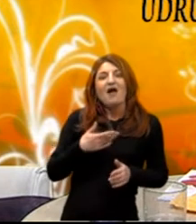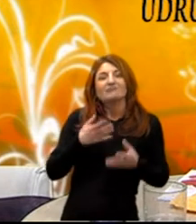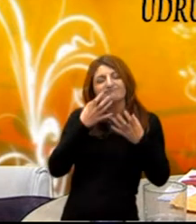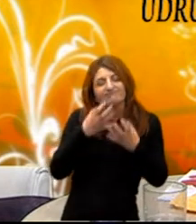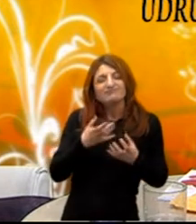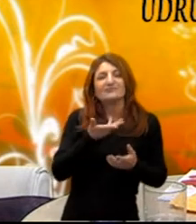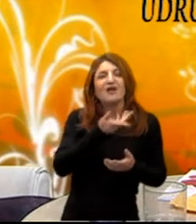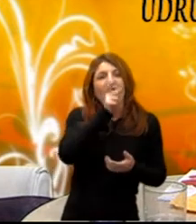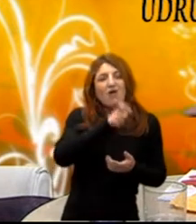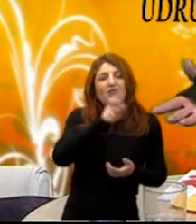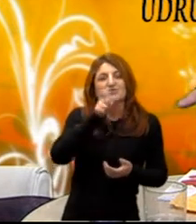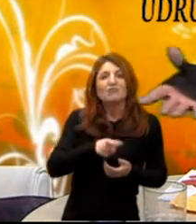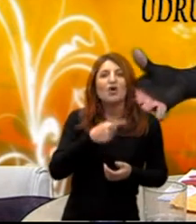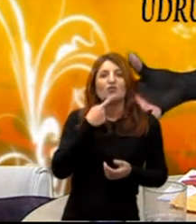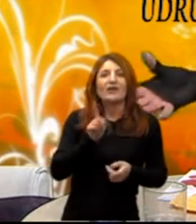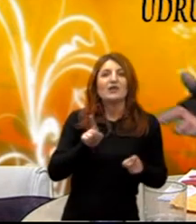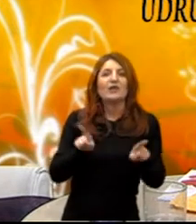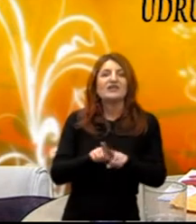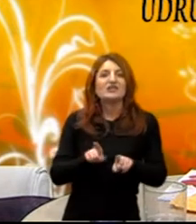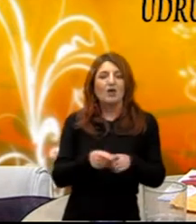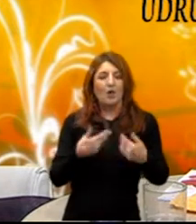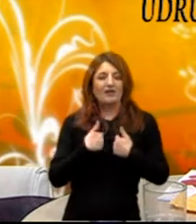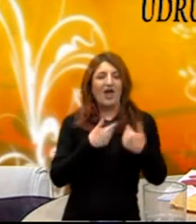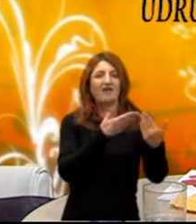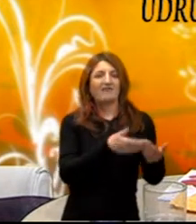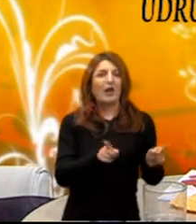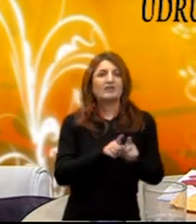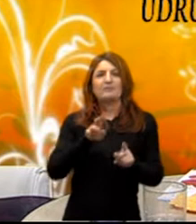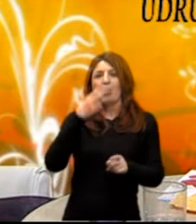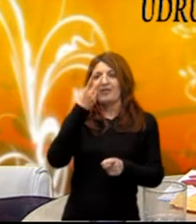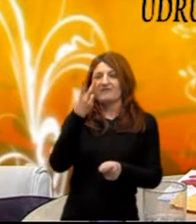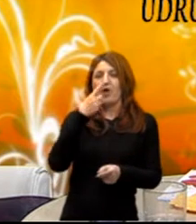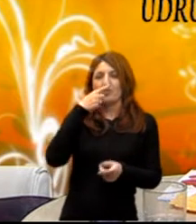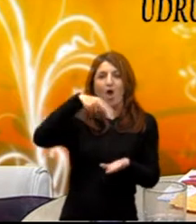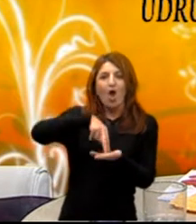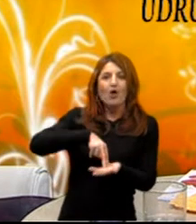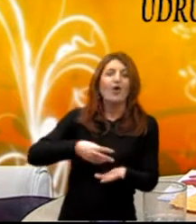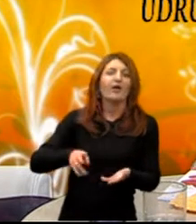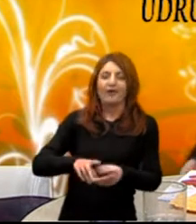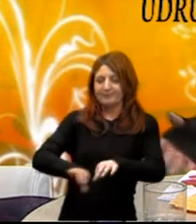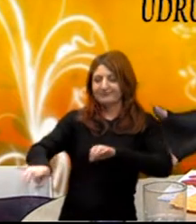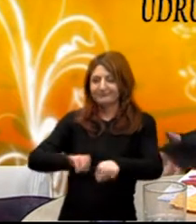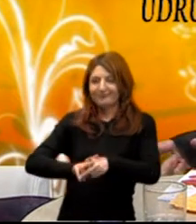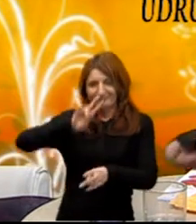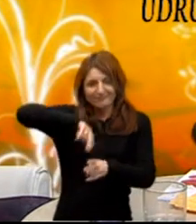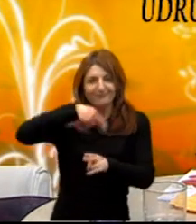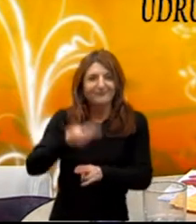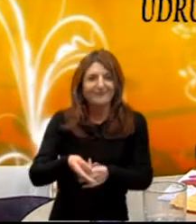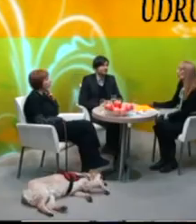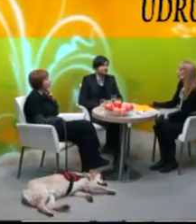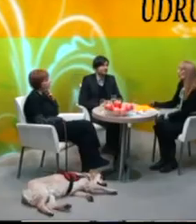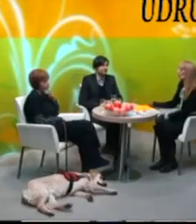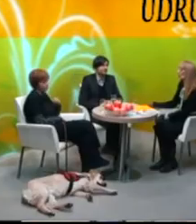prema osobama koje nisu iste, evo kao vi, ja sam se dignemo na dvije noge i otrčimo i padnemo preko ovih kablova i tako dalje. To